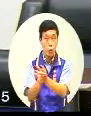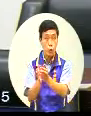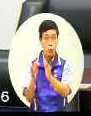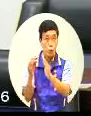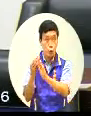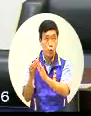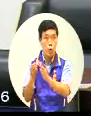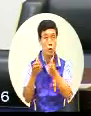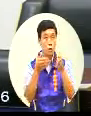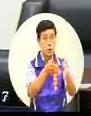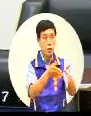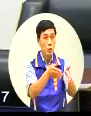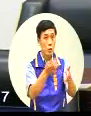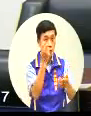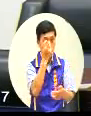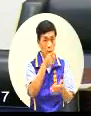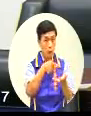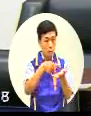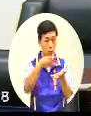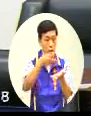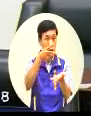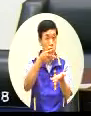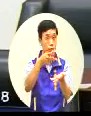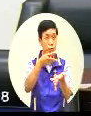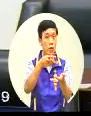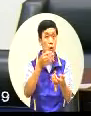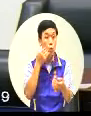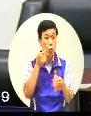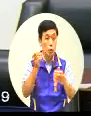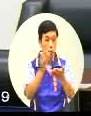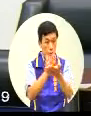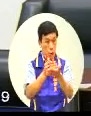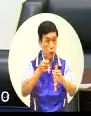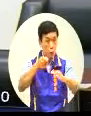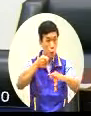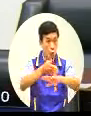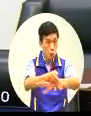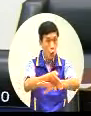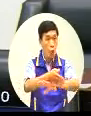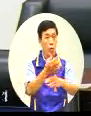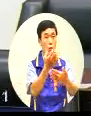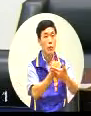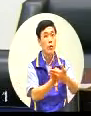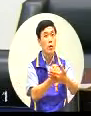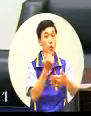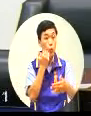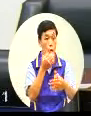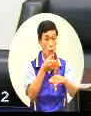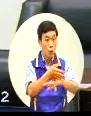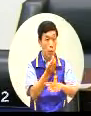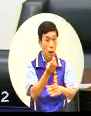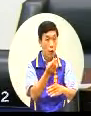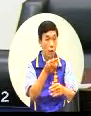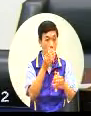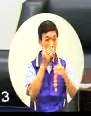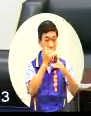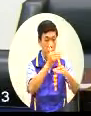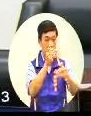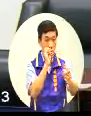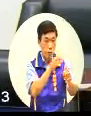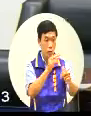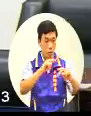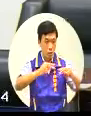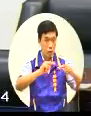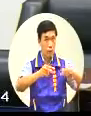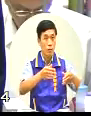的消防检查。一定都是过了才会继续留下来嘛，对不对？不然你就一定要限期改善嘛，对不对？对嘛， 我们